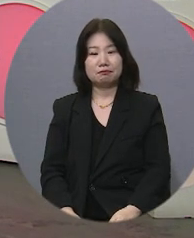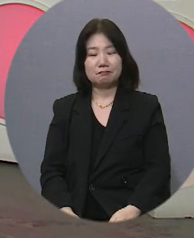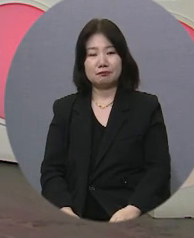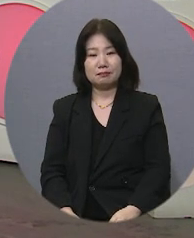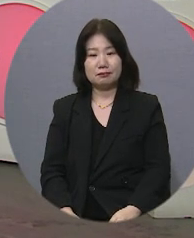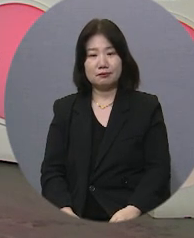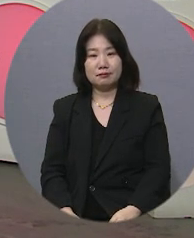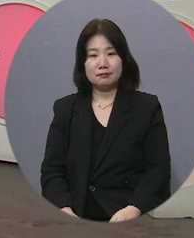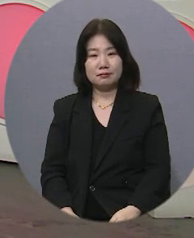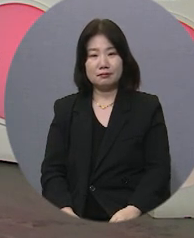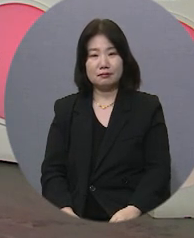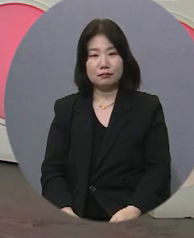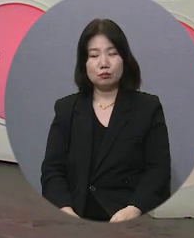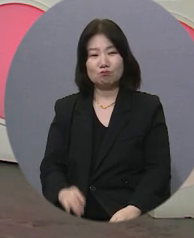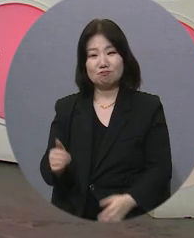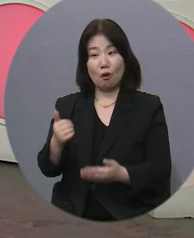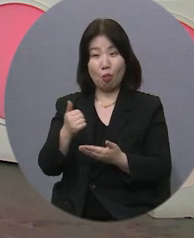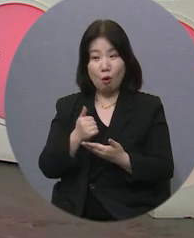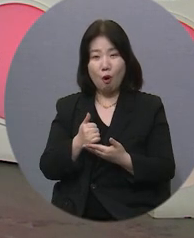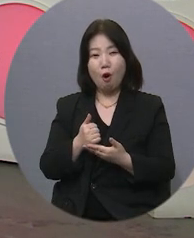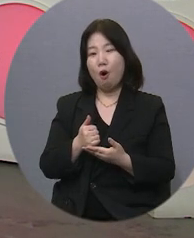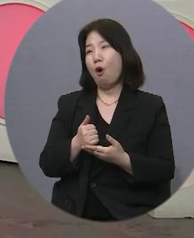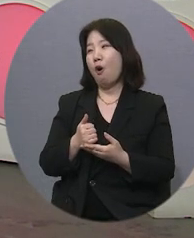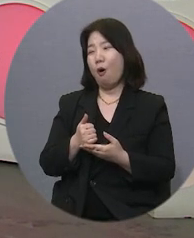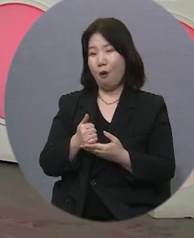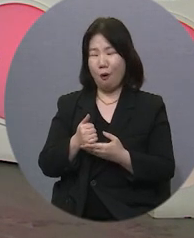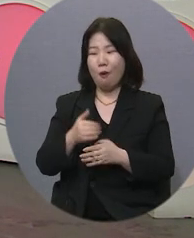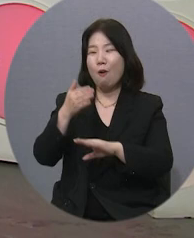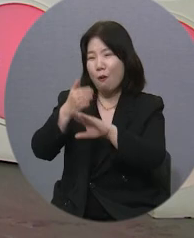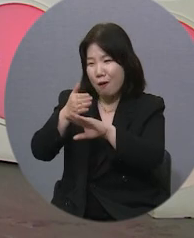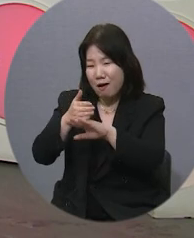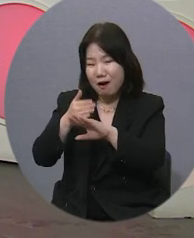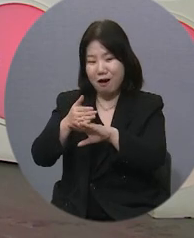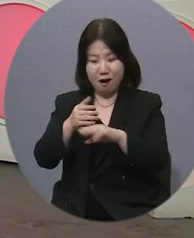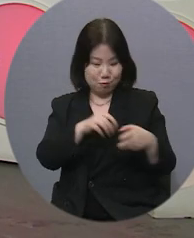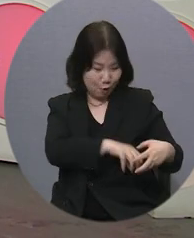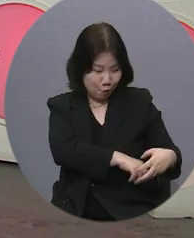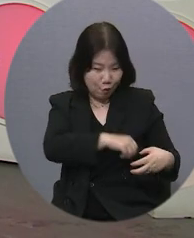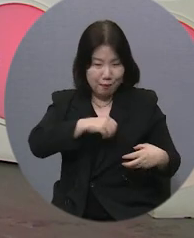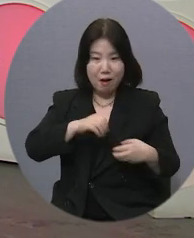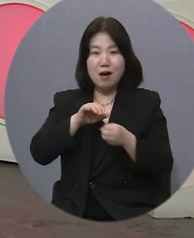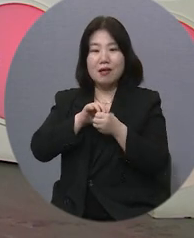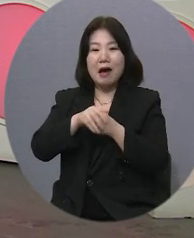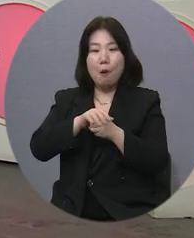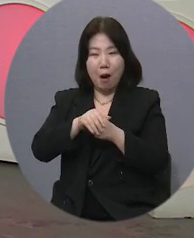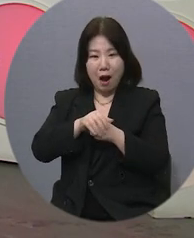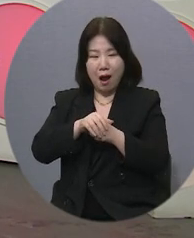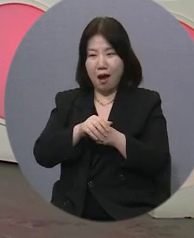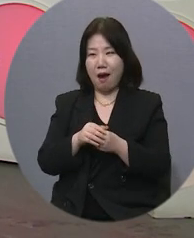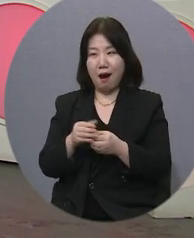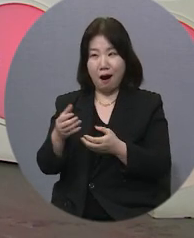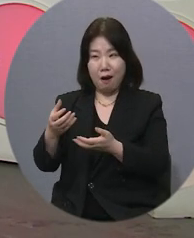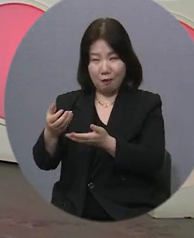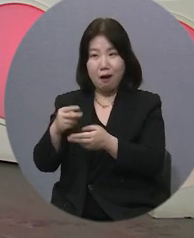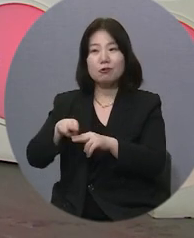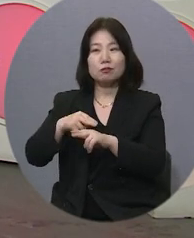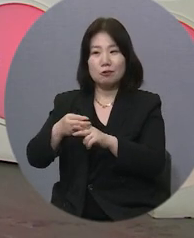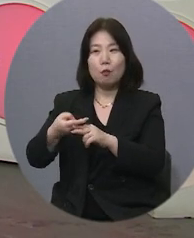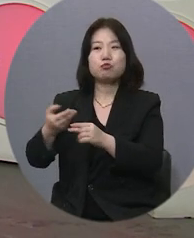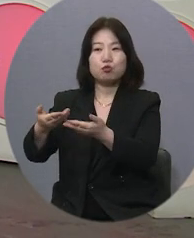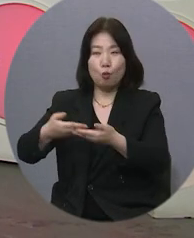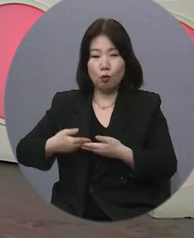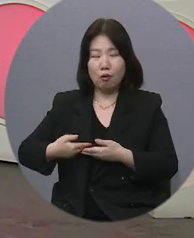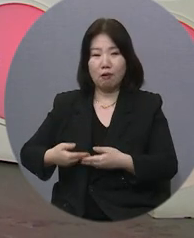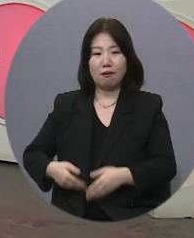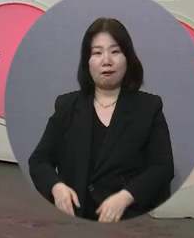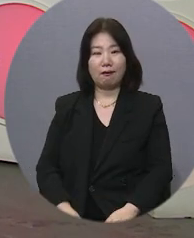건넸습니다. 그러자 손님은 고맙다며 장바구니에 사과 한 봉지를 꺼내 저희들에게